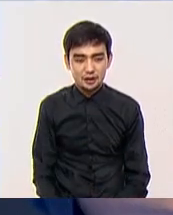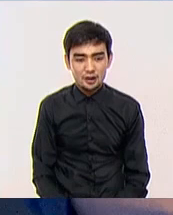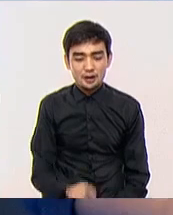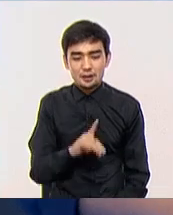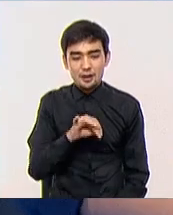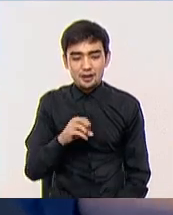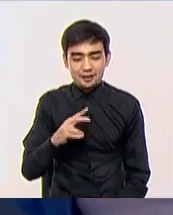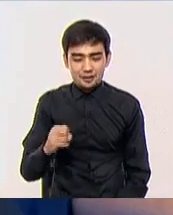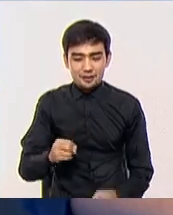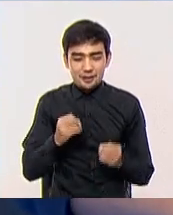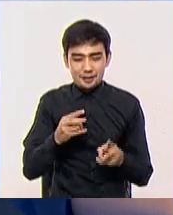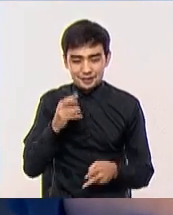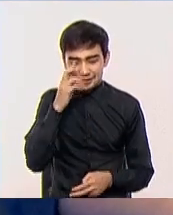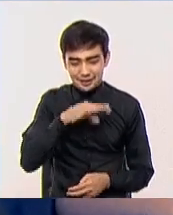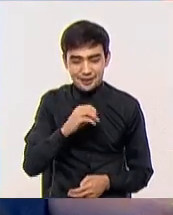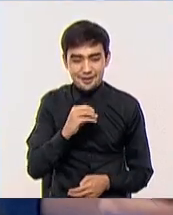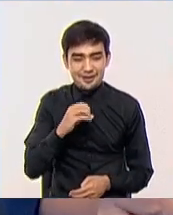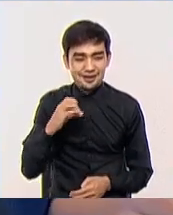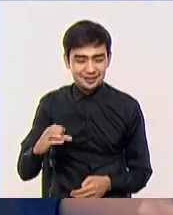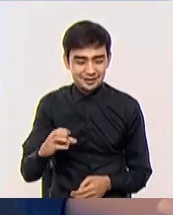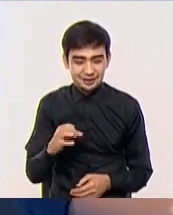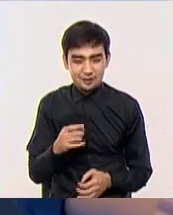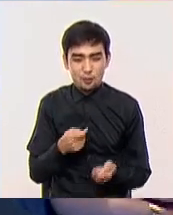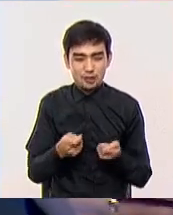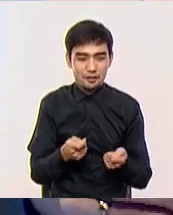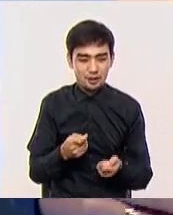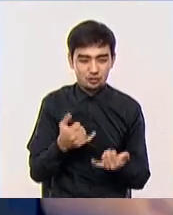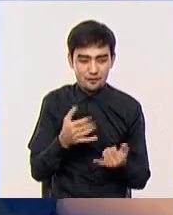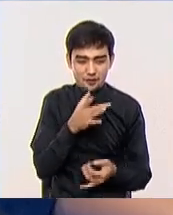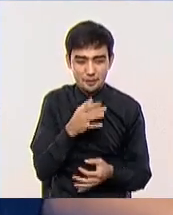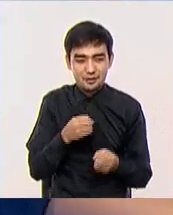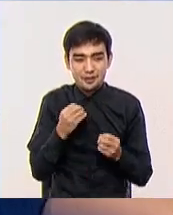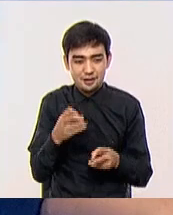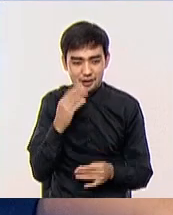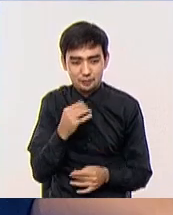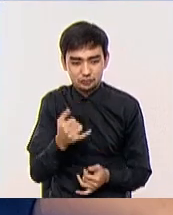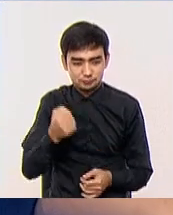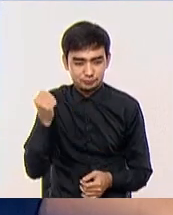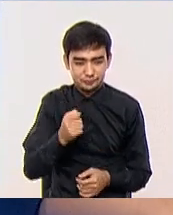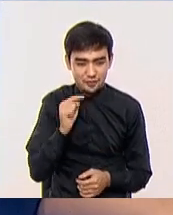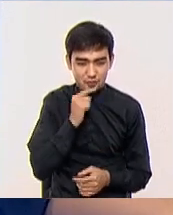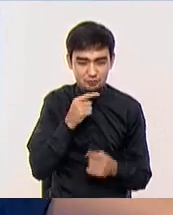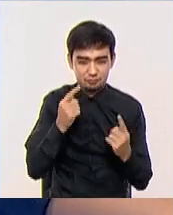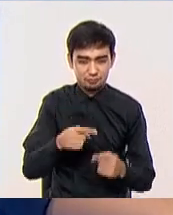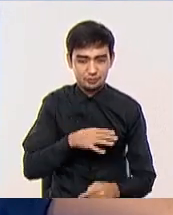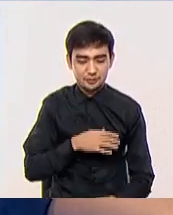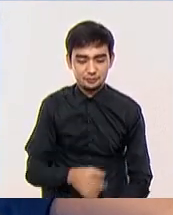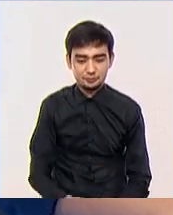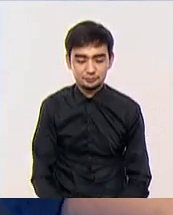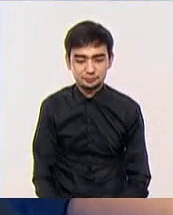Зарина, а как в странах ЕС намерены выправлять ситуацию? Ведь пандемия нанесла мощный удар по экономике.